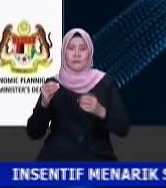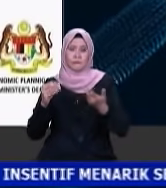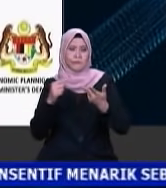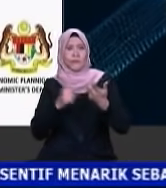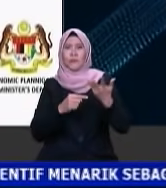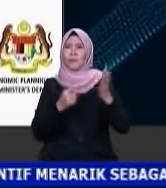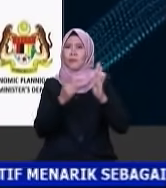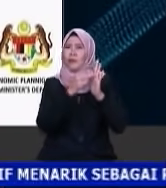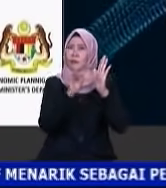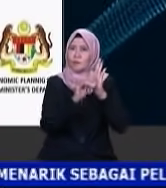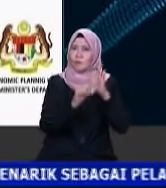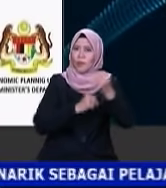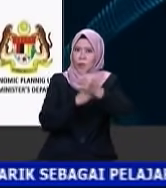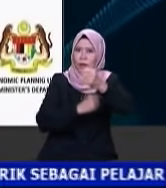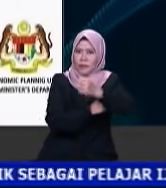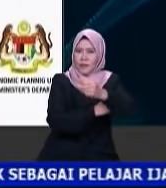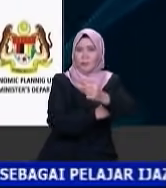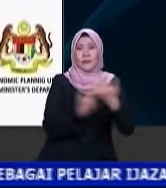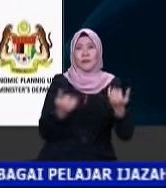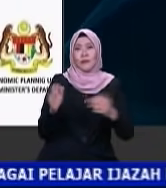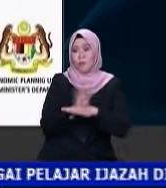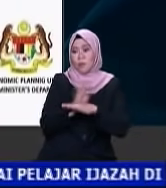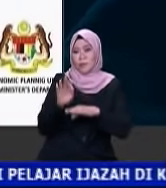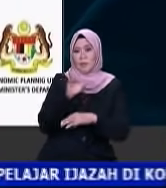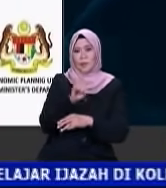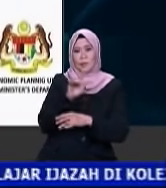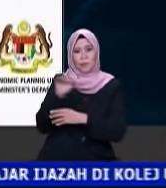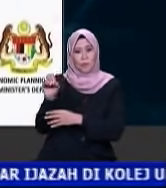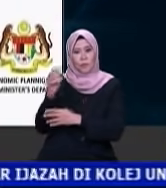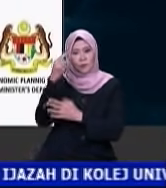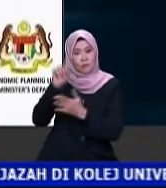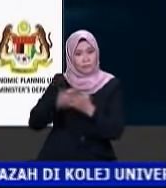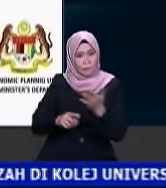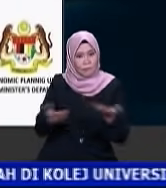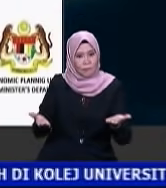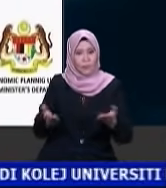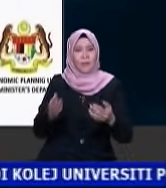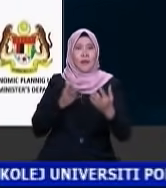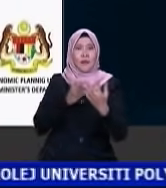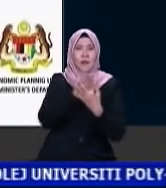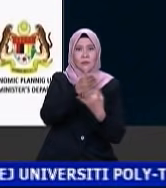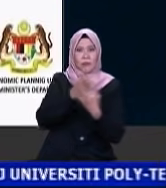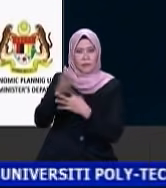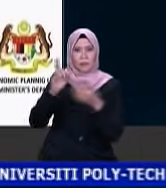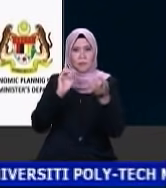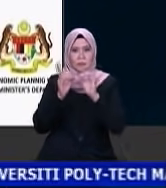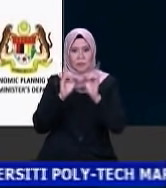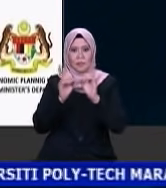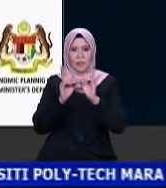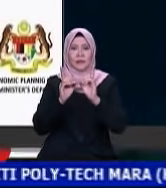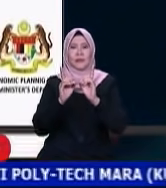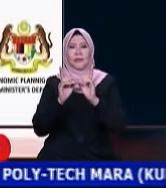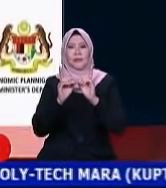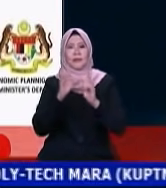advocacy. A key function of the DIO is to assess digital investment needs, as well as to